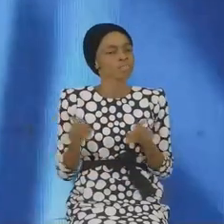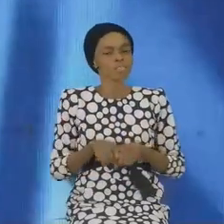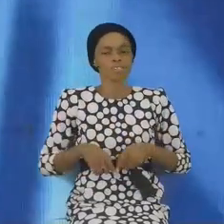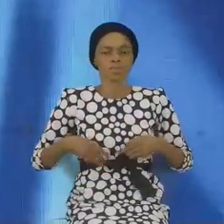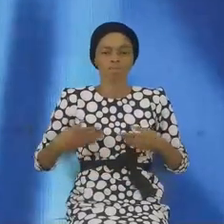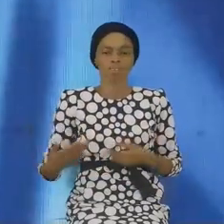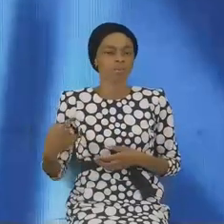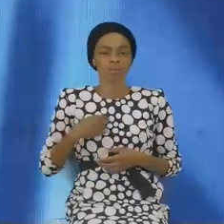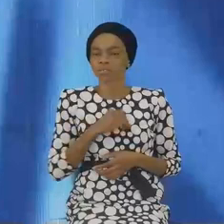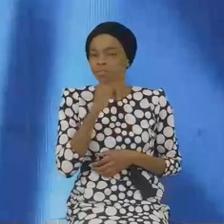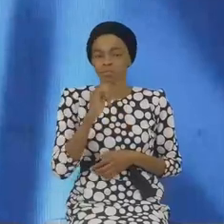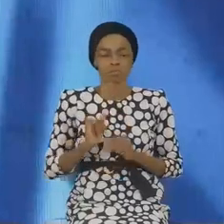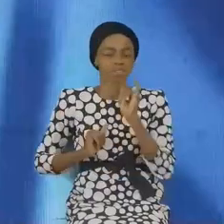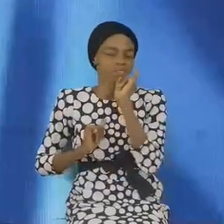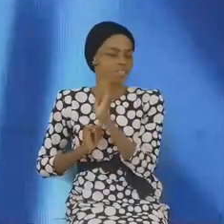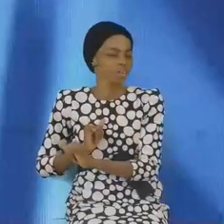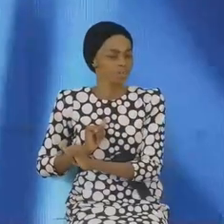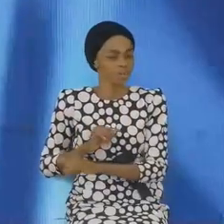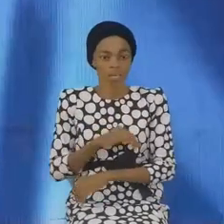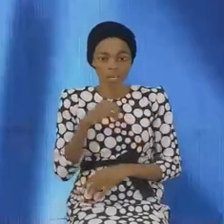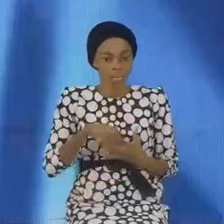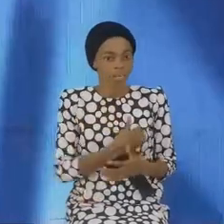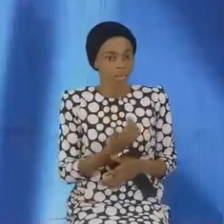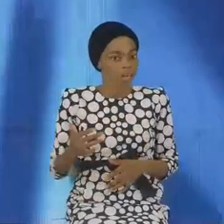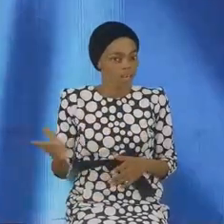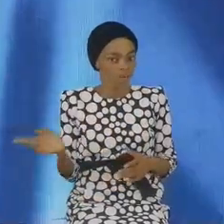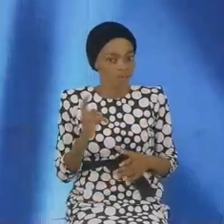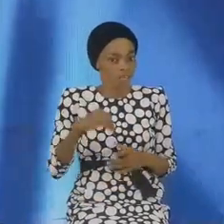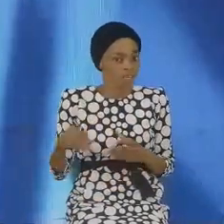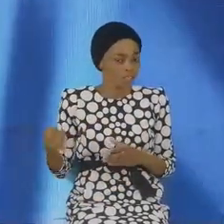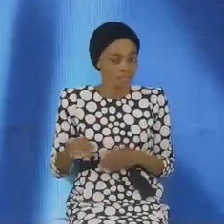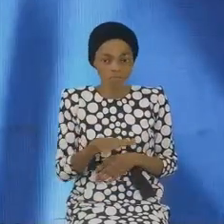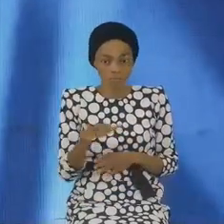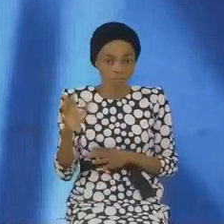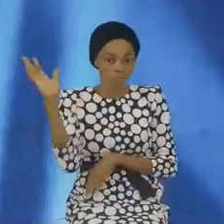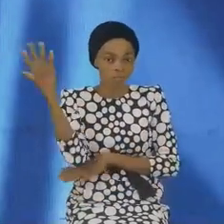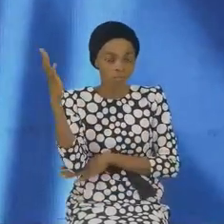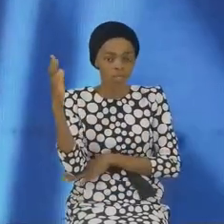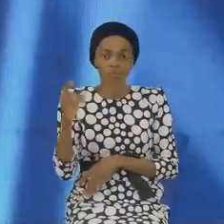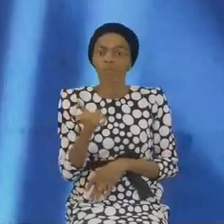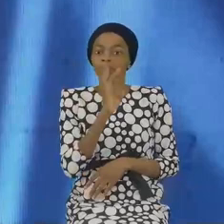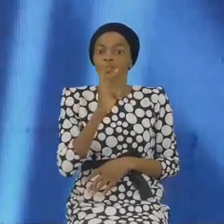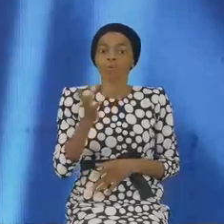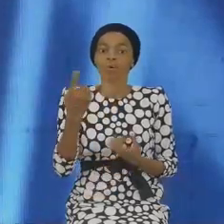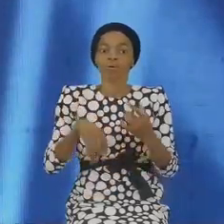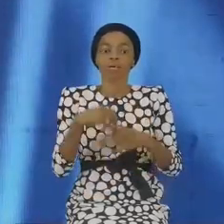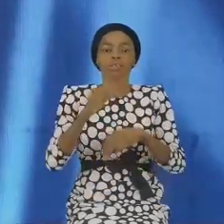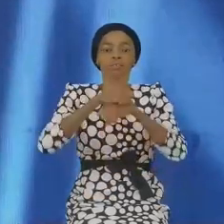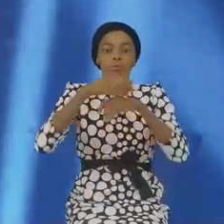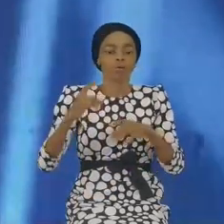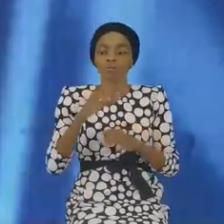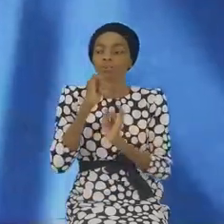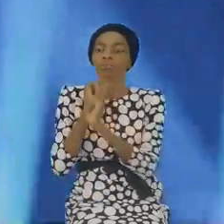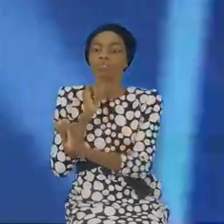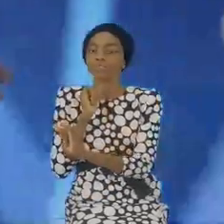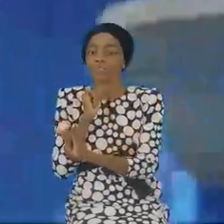ne nous asseyons nulle part dans le désert. L'eau peut sortir du rocher. Nous ne nous asseyons pas là-bas. Nous pouvons